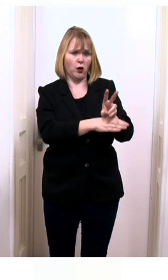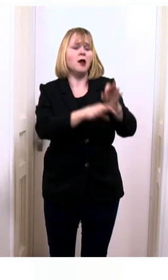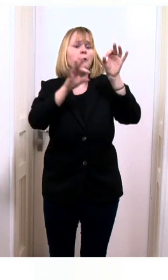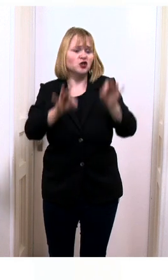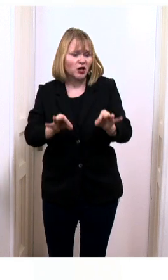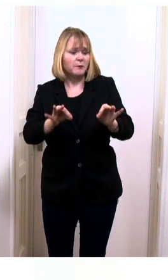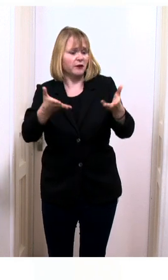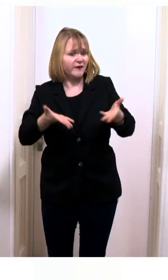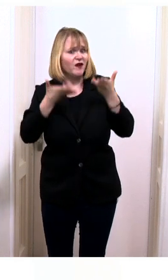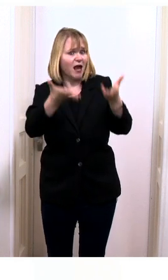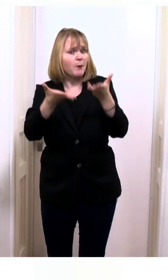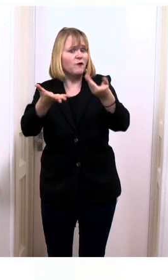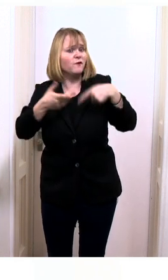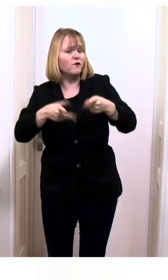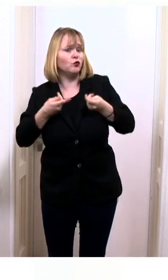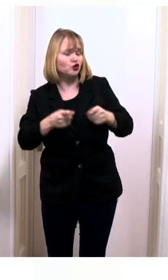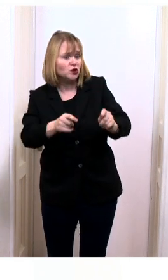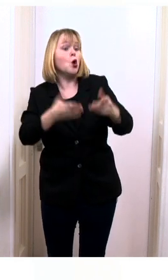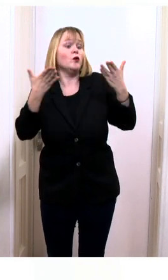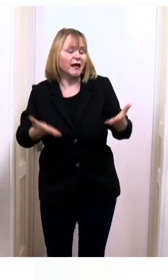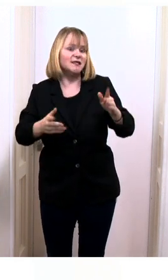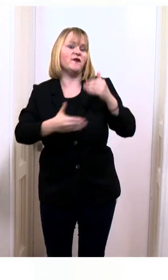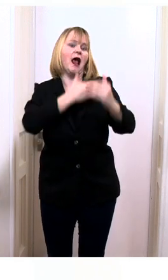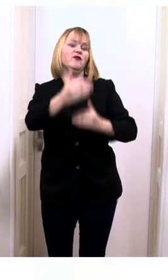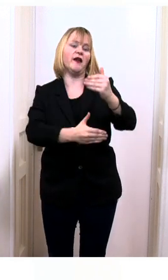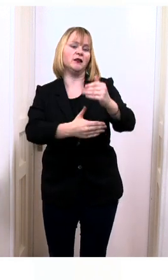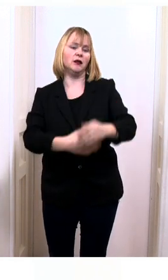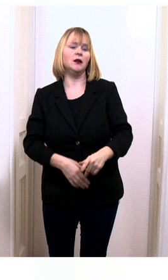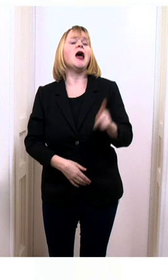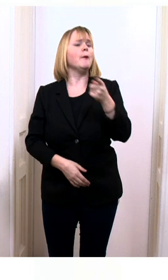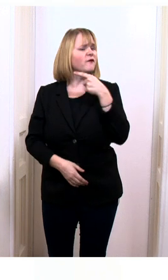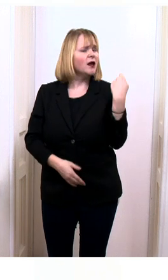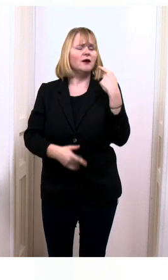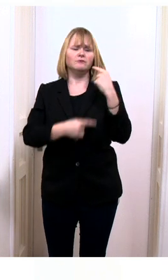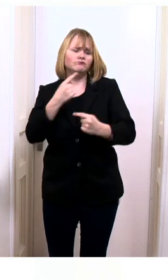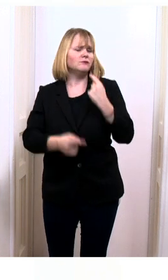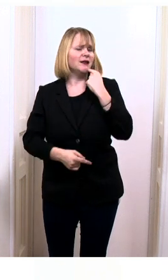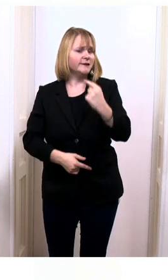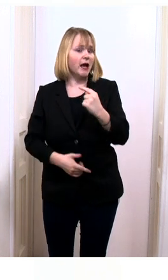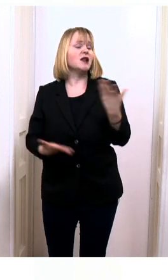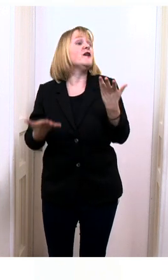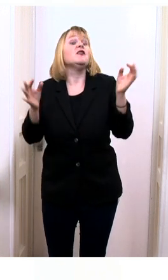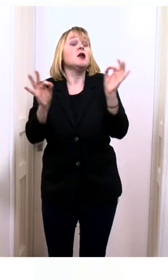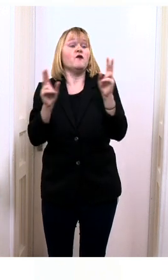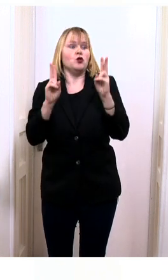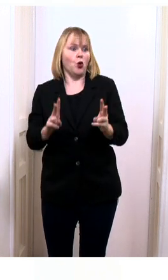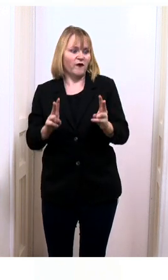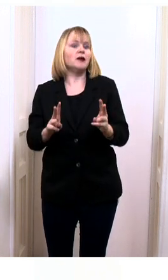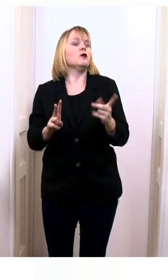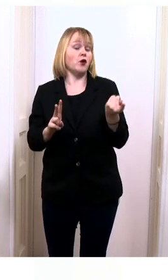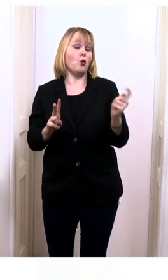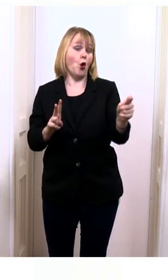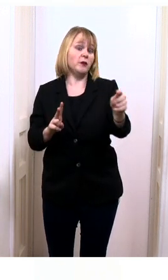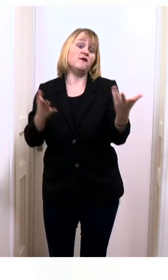sind und zur Anwendung kommen. Wir haben aber auch immer gesagt, dass wir, wenn notwendig, neue